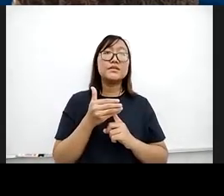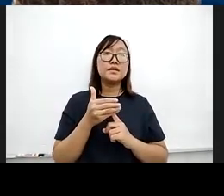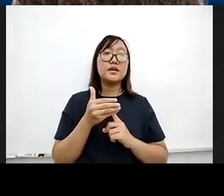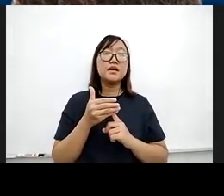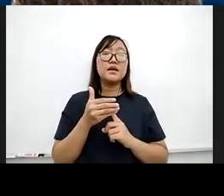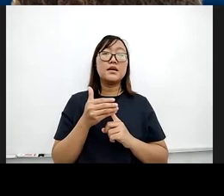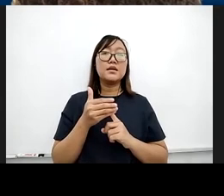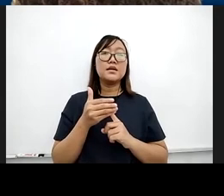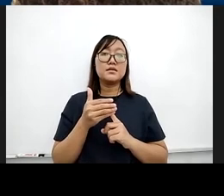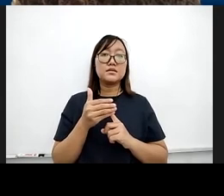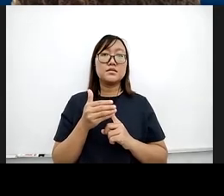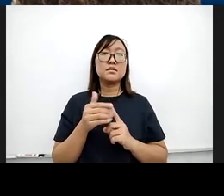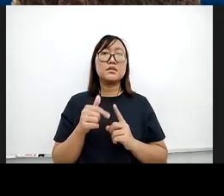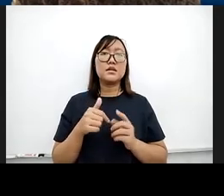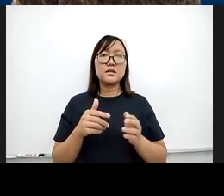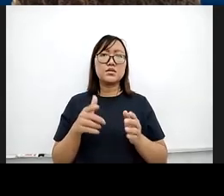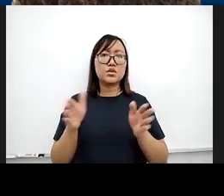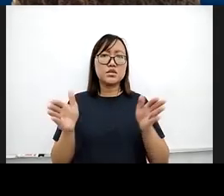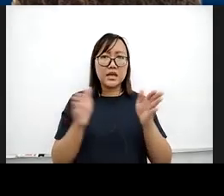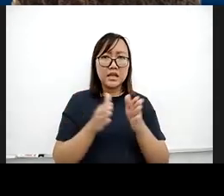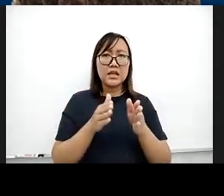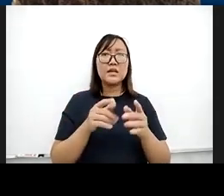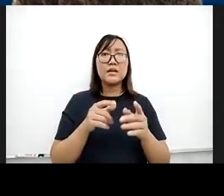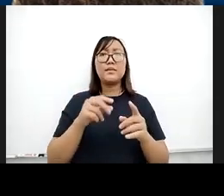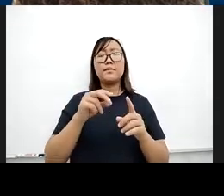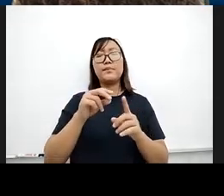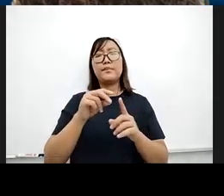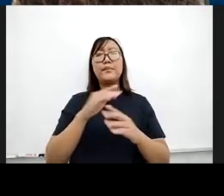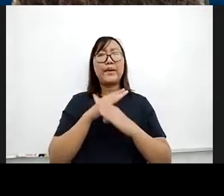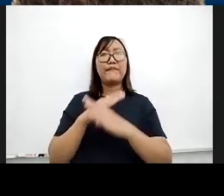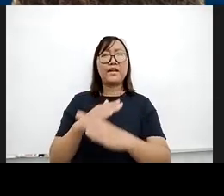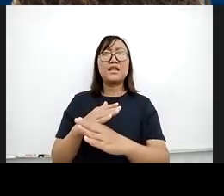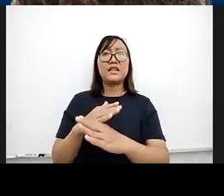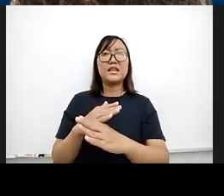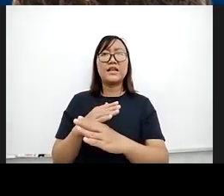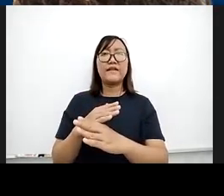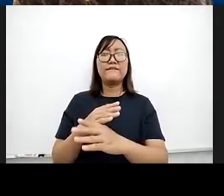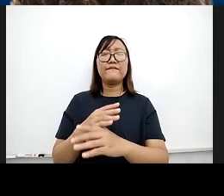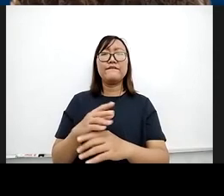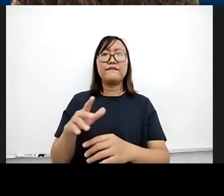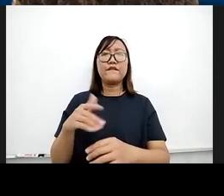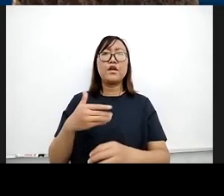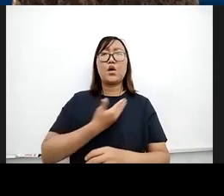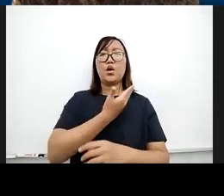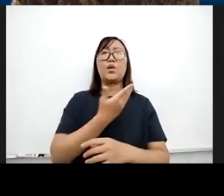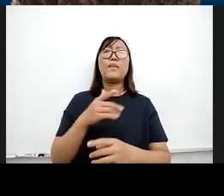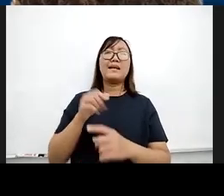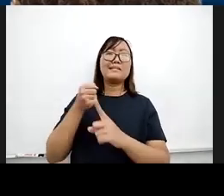dari preventing vayleen extremism true promoting toleran enough for diversity